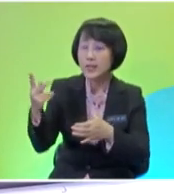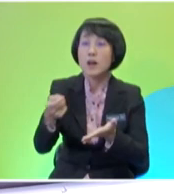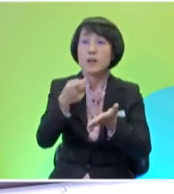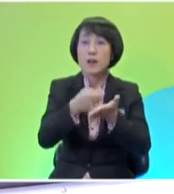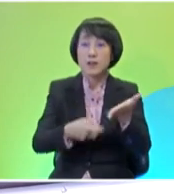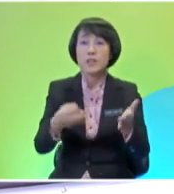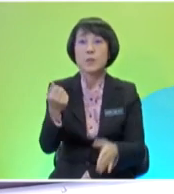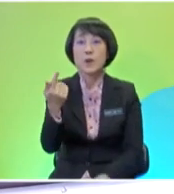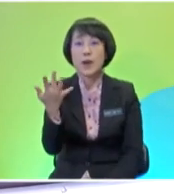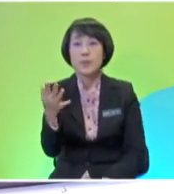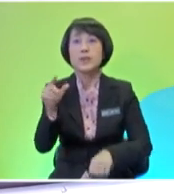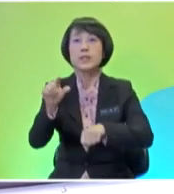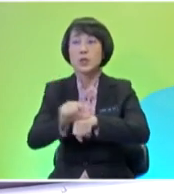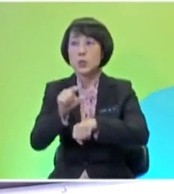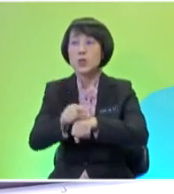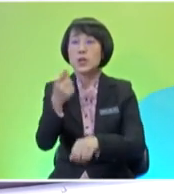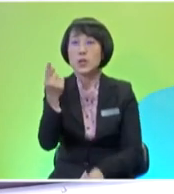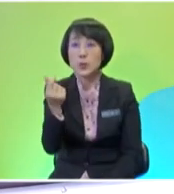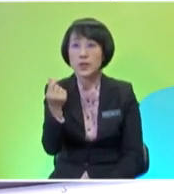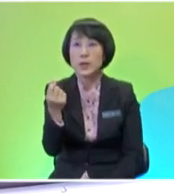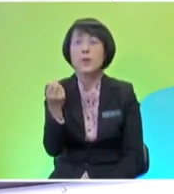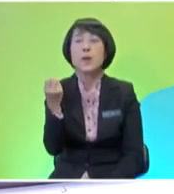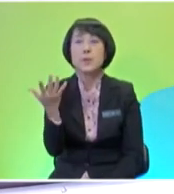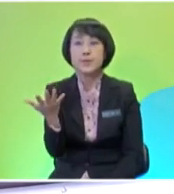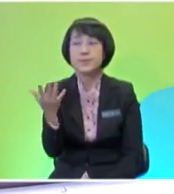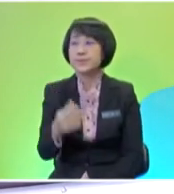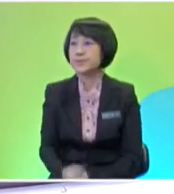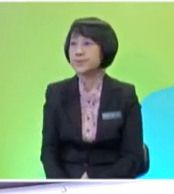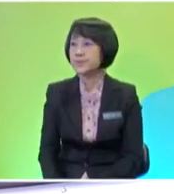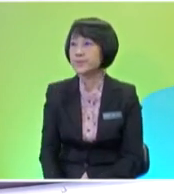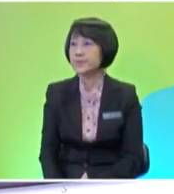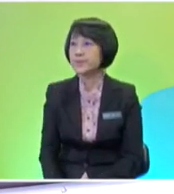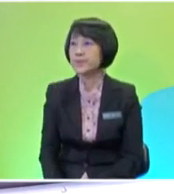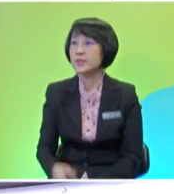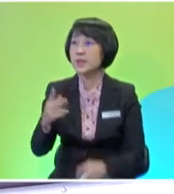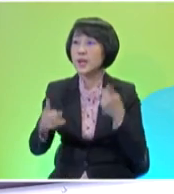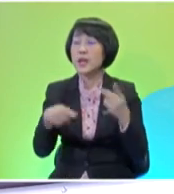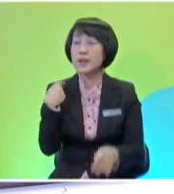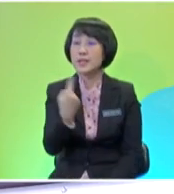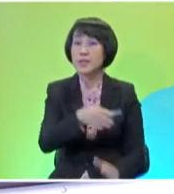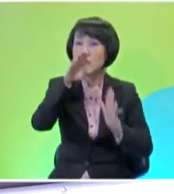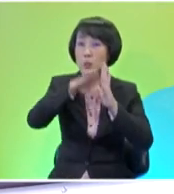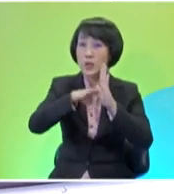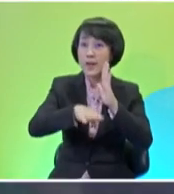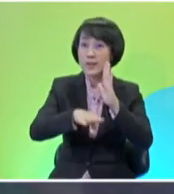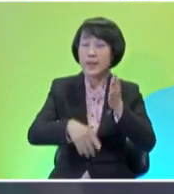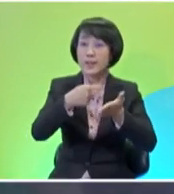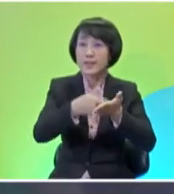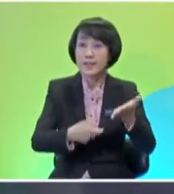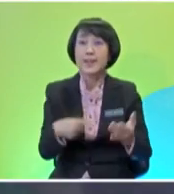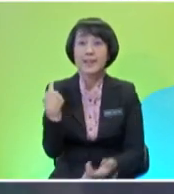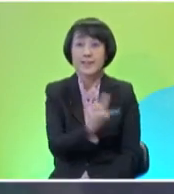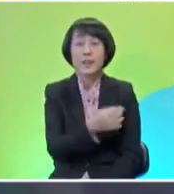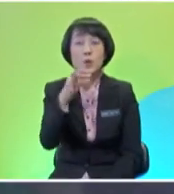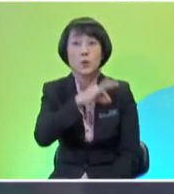banyak kita perlu gunakan. Jadi kalau kita boleh kurangkan kos, jadi untunglah pada kita.